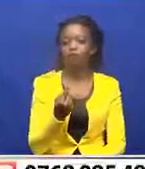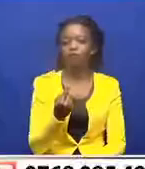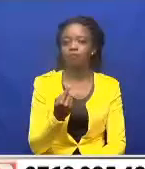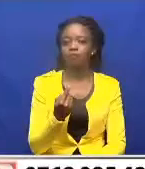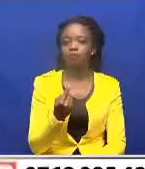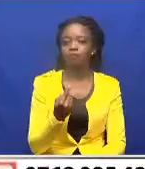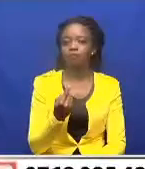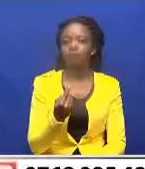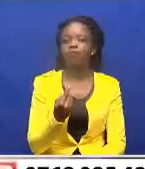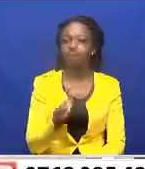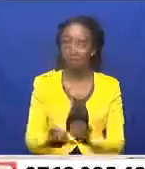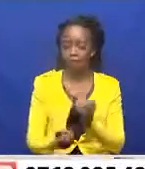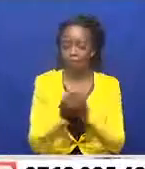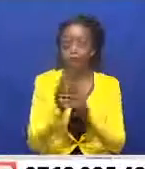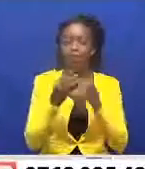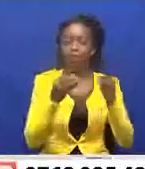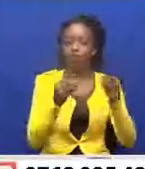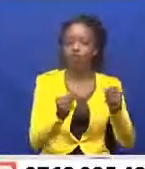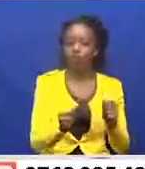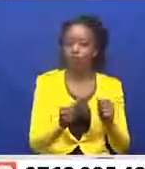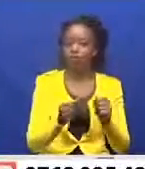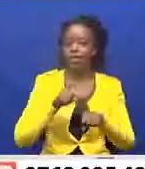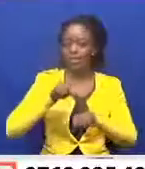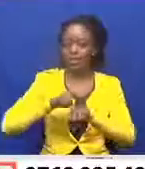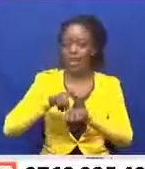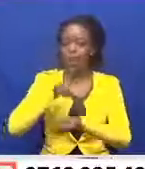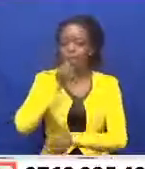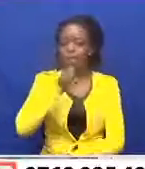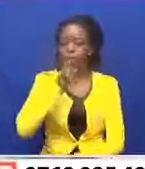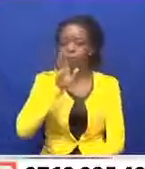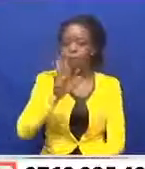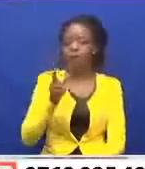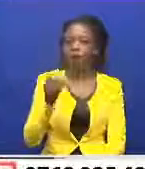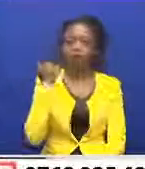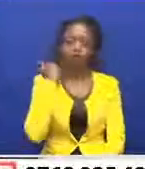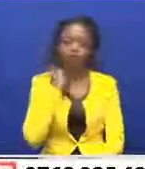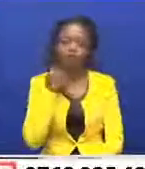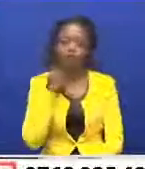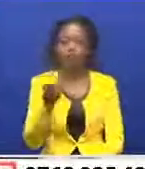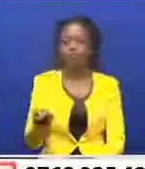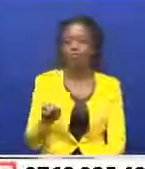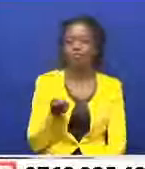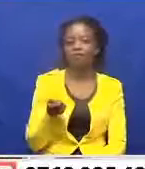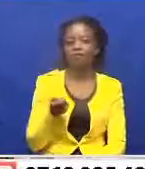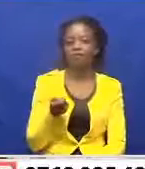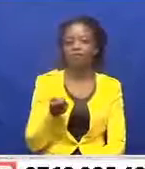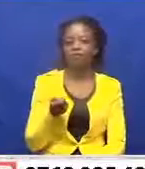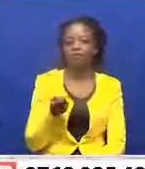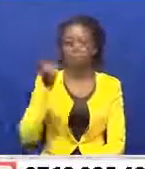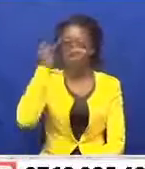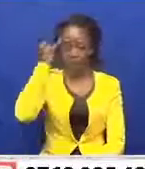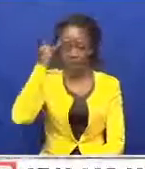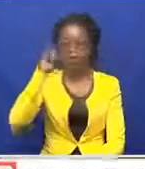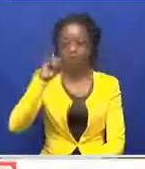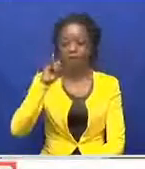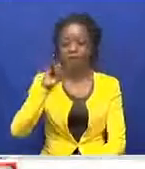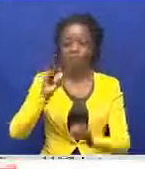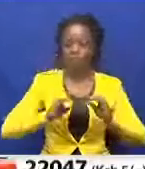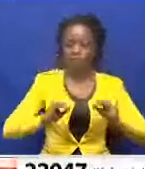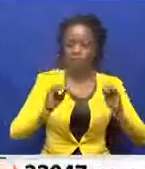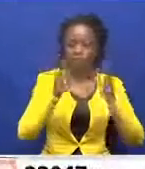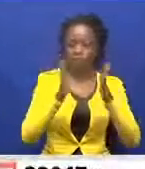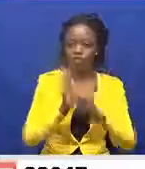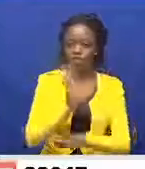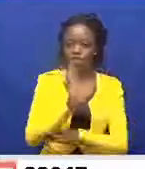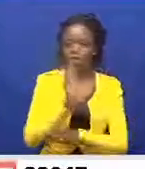40,000. He invented the solution after his chicken was stolen at his home. He ran his idea by his physics teacher